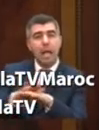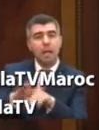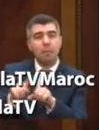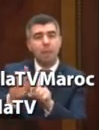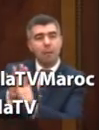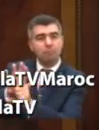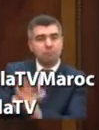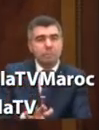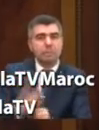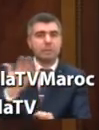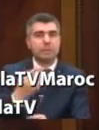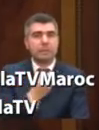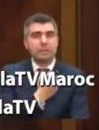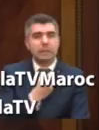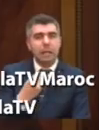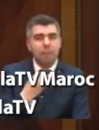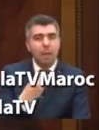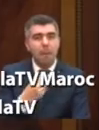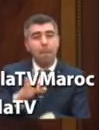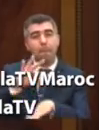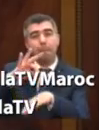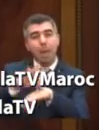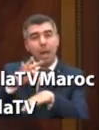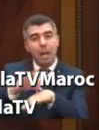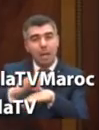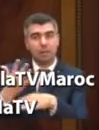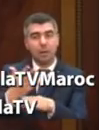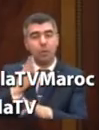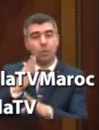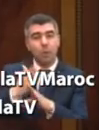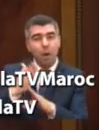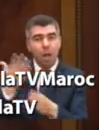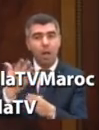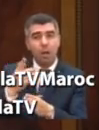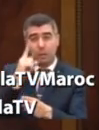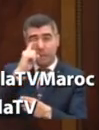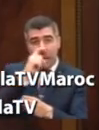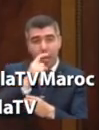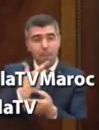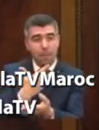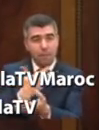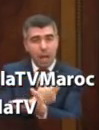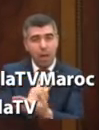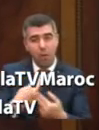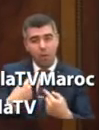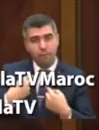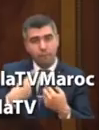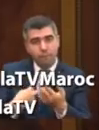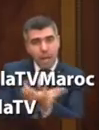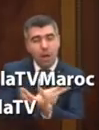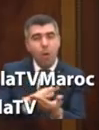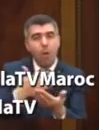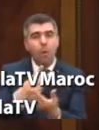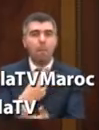الطبي، خاصة مع ذوي الأمراض المزمنة ولمن هم في حاجة إلى عمليات جراحية. إننا